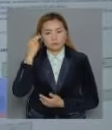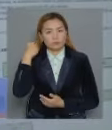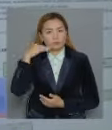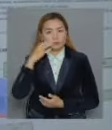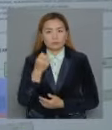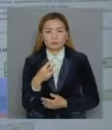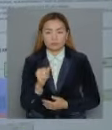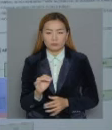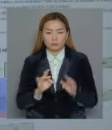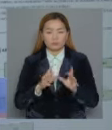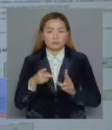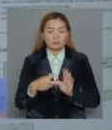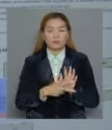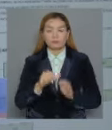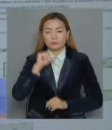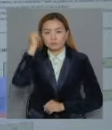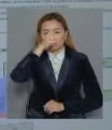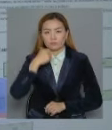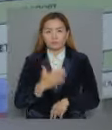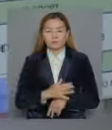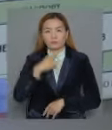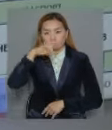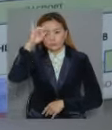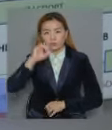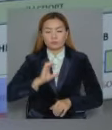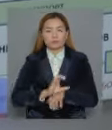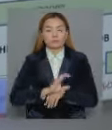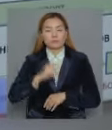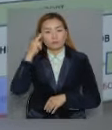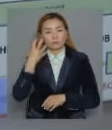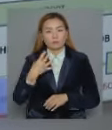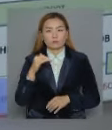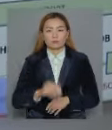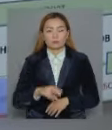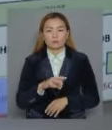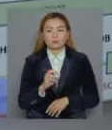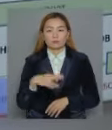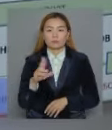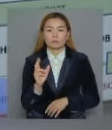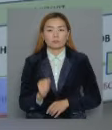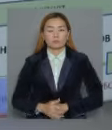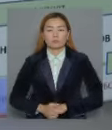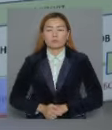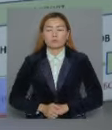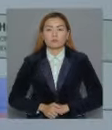и США отметим что 2018 года Казахстан экспортировал в Китае 40 тысяч тонн солодки